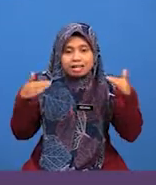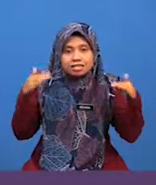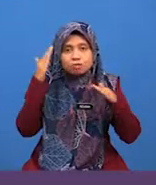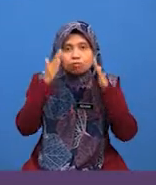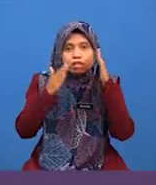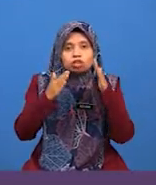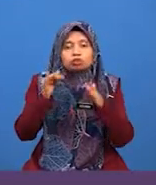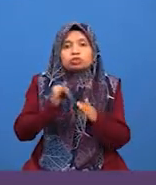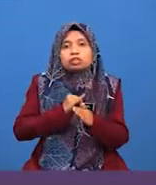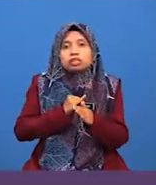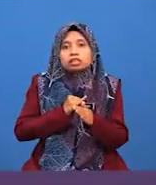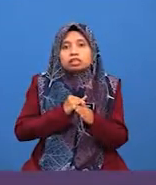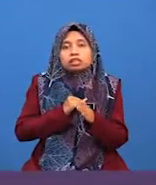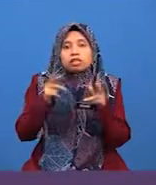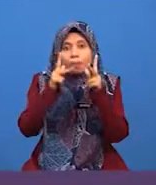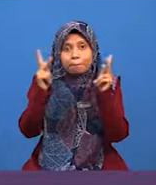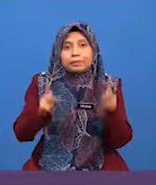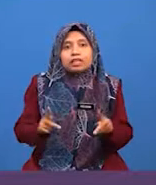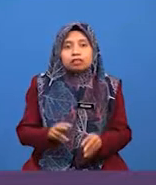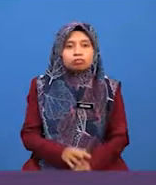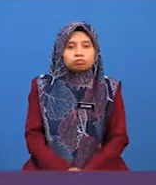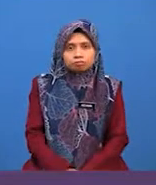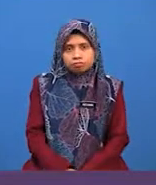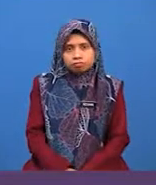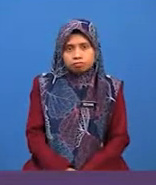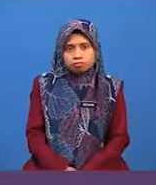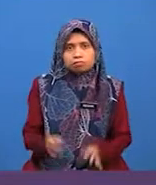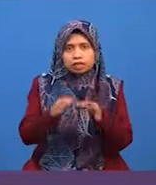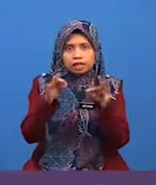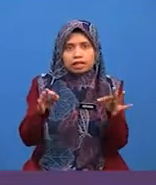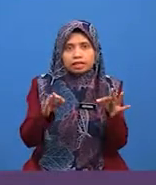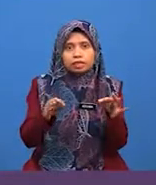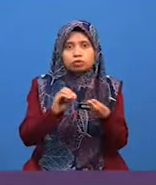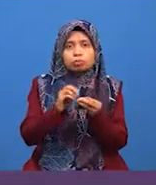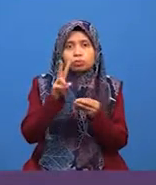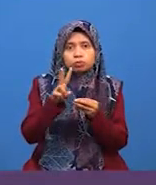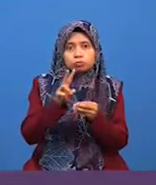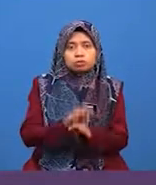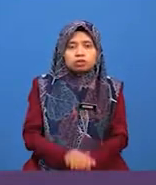merupakan bahagian predikat. Ayat kedua.